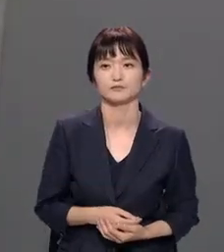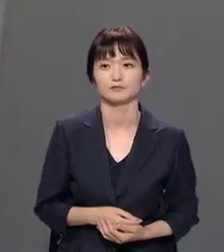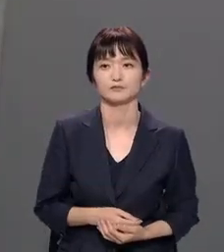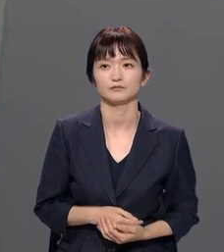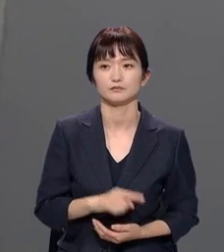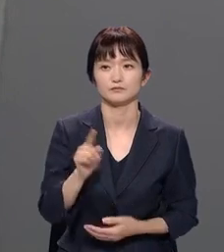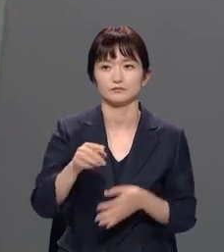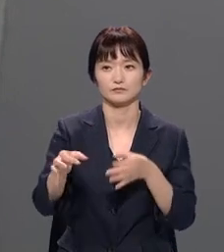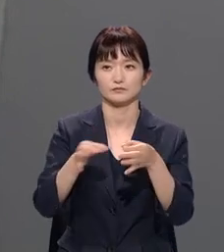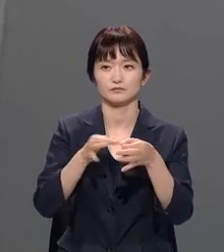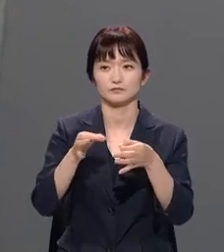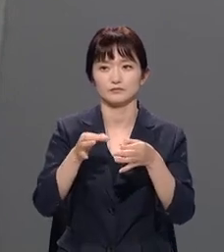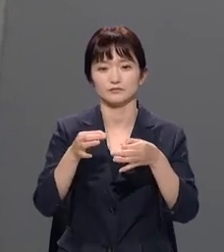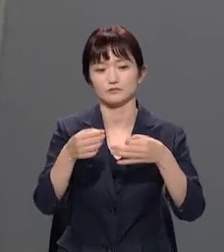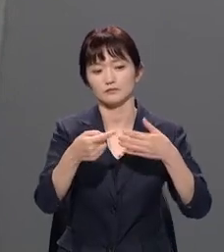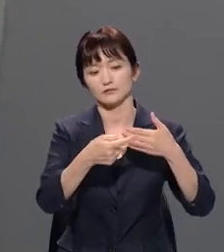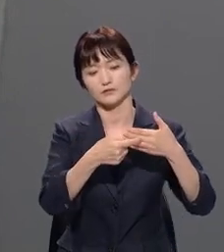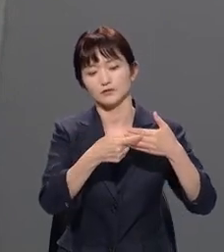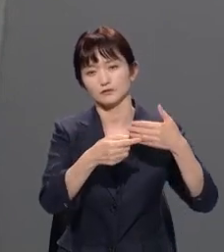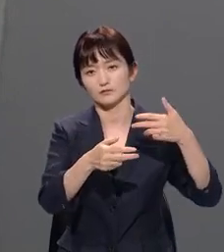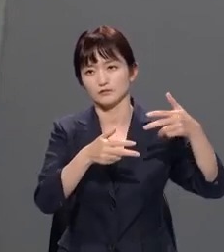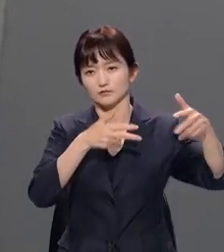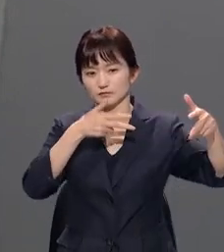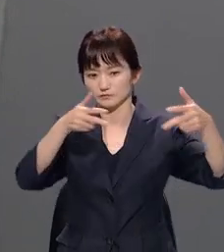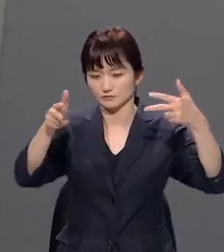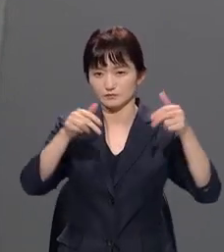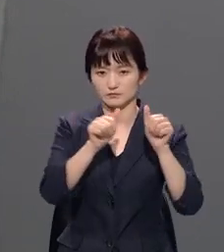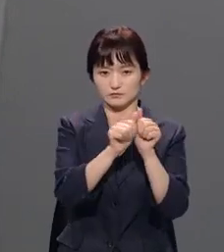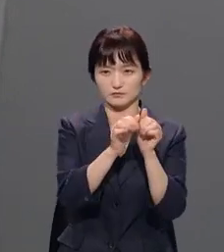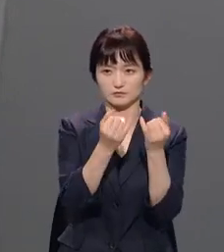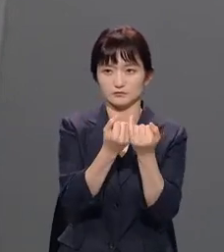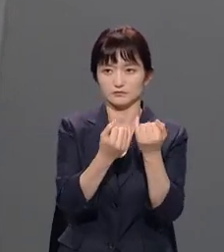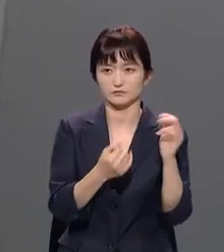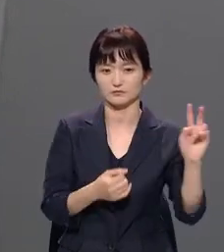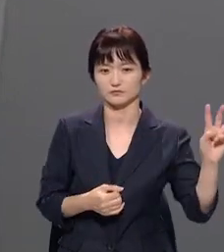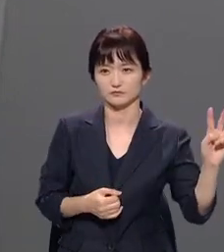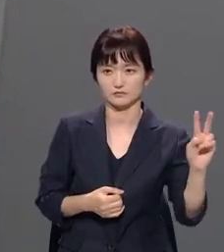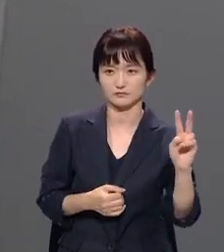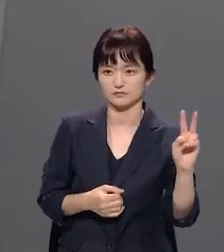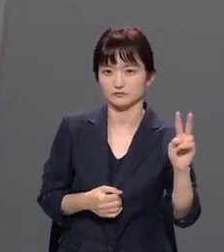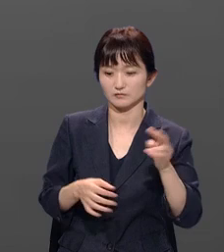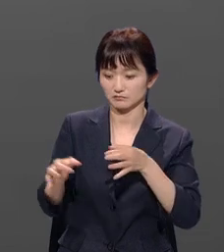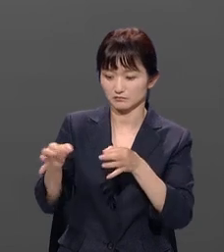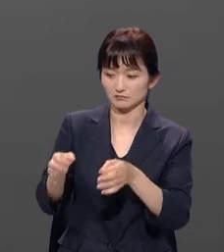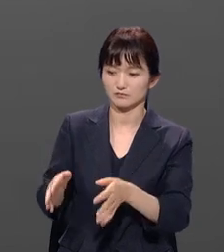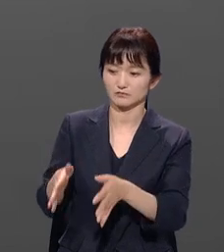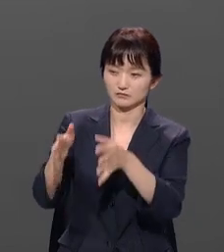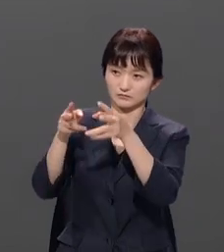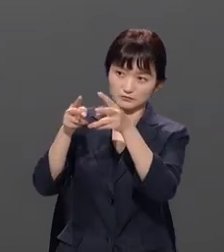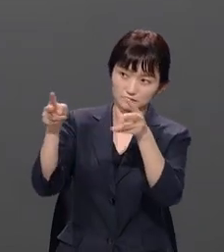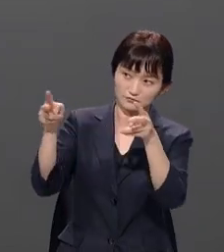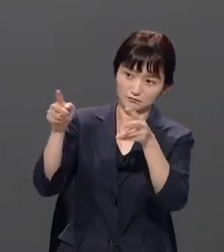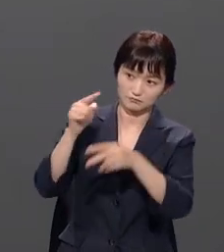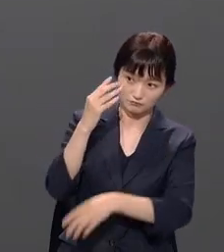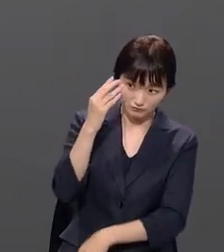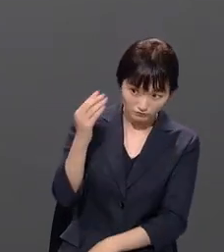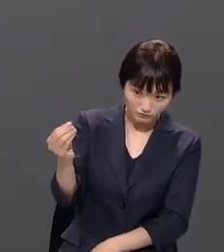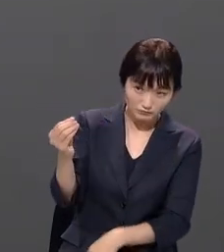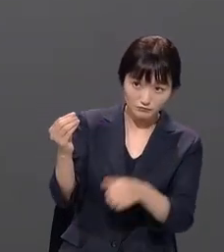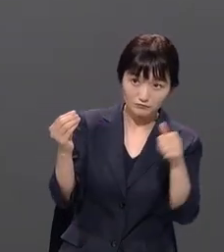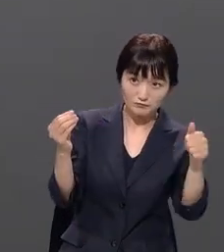어느 가게 외부 cctv입니다 길을 걷던 남녀 2명 가게 2층에 놓인 무언가를 저렇게 쳐다봐요 그러더니